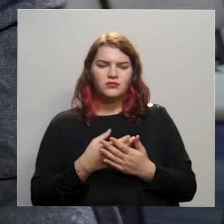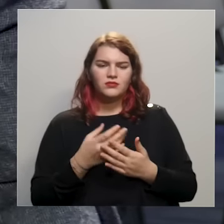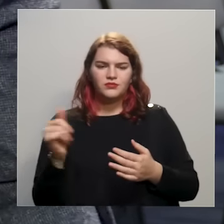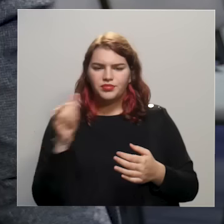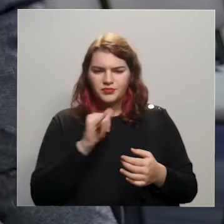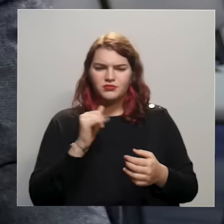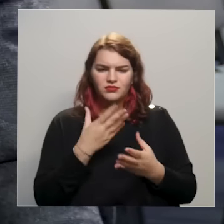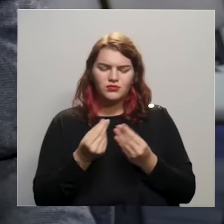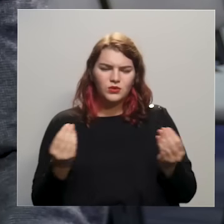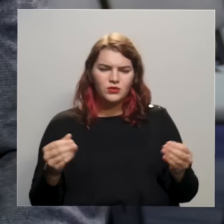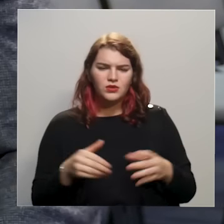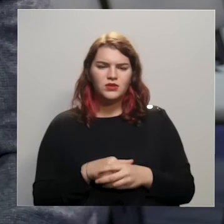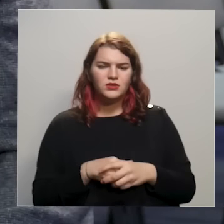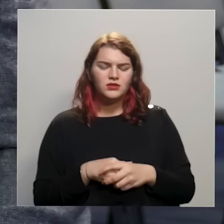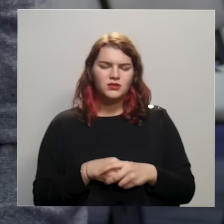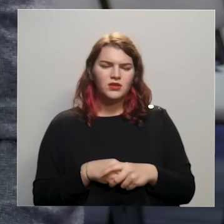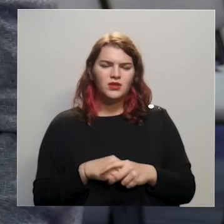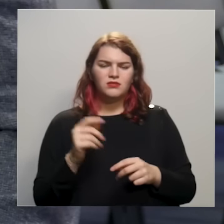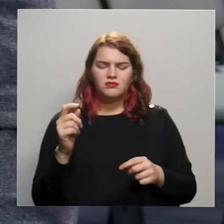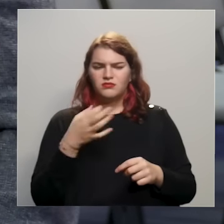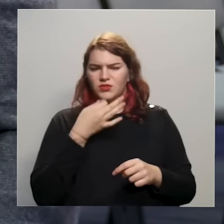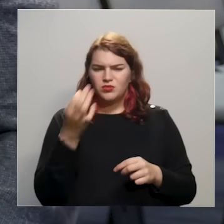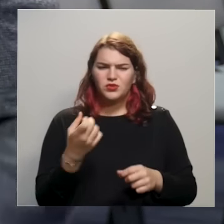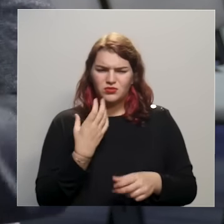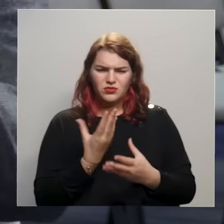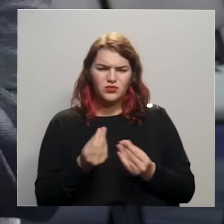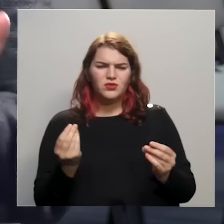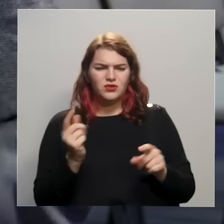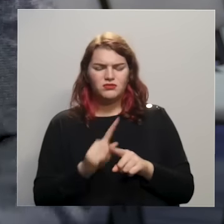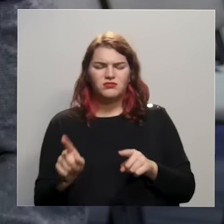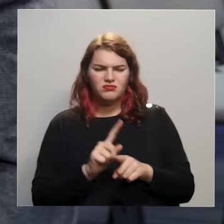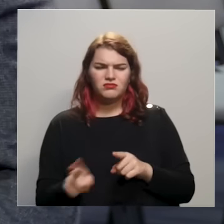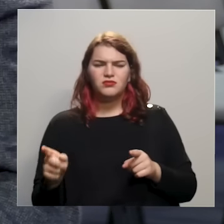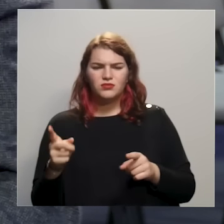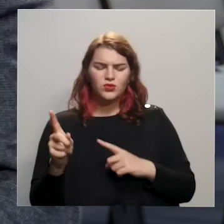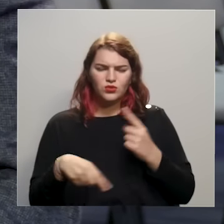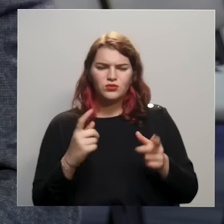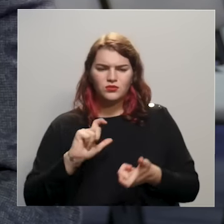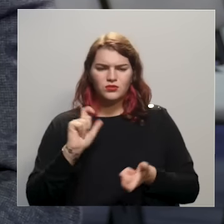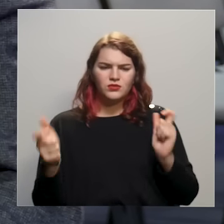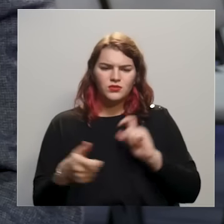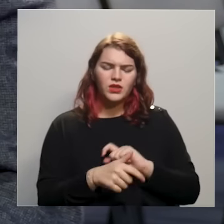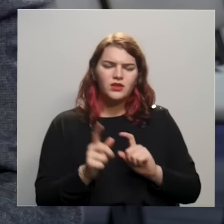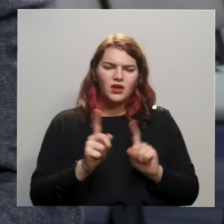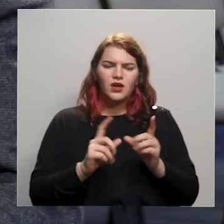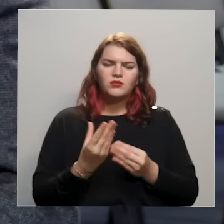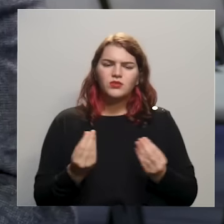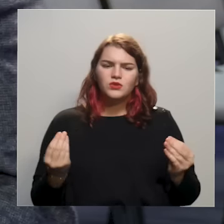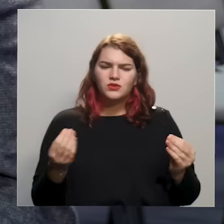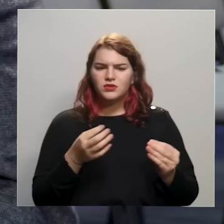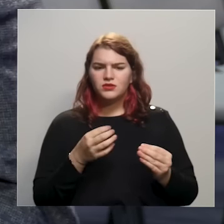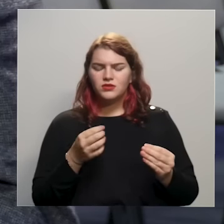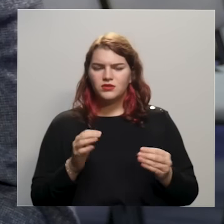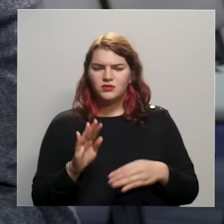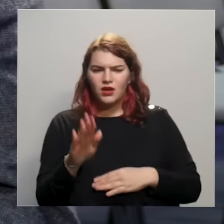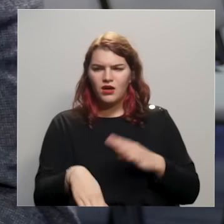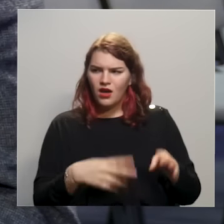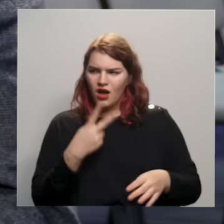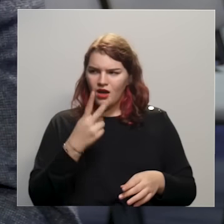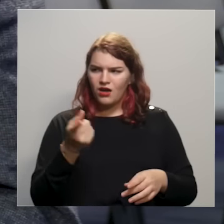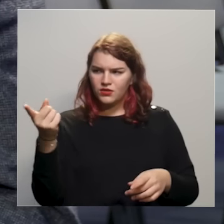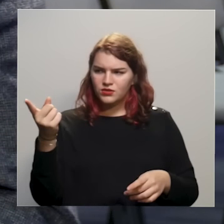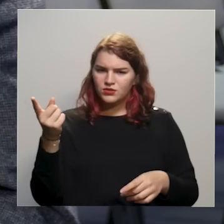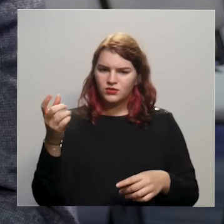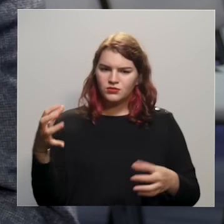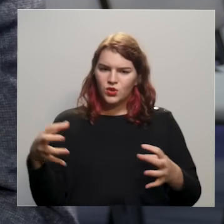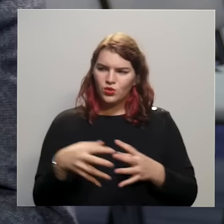bajocorit mulți pe noi, ne-au criticat, ne-au în felul lor. Dar și mulți au făcut pasul când